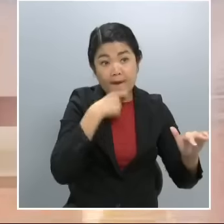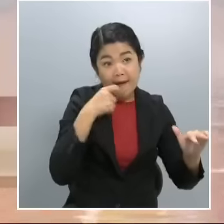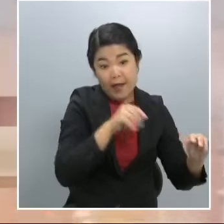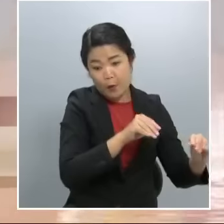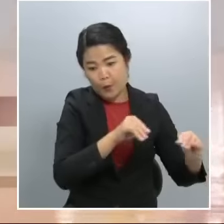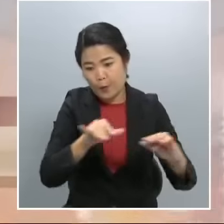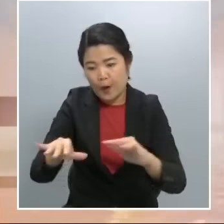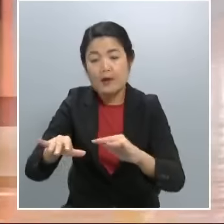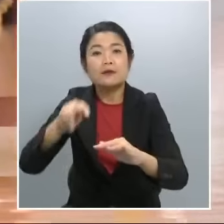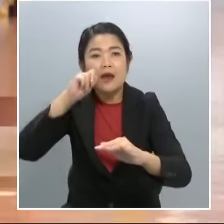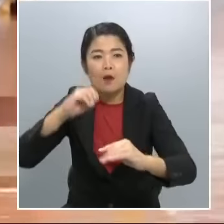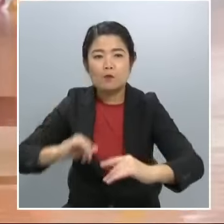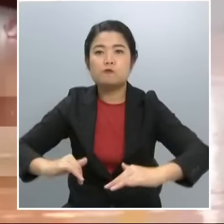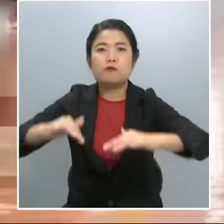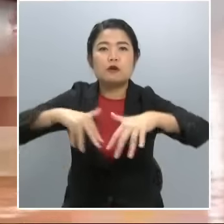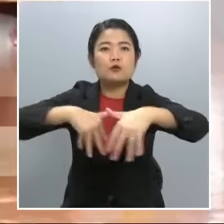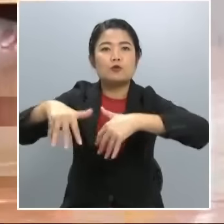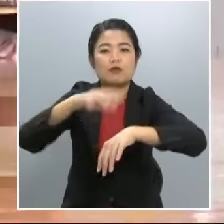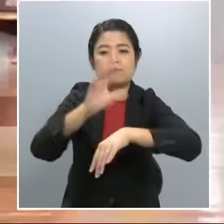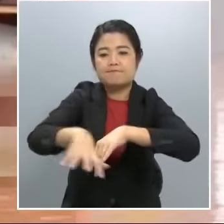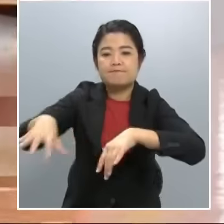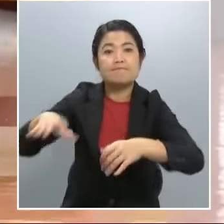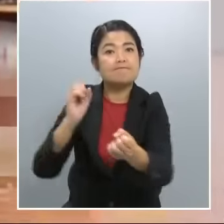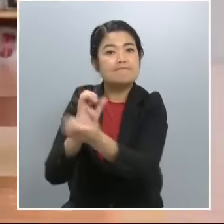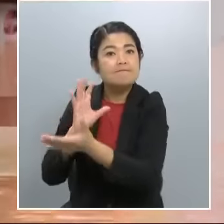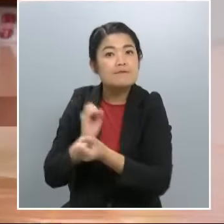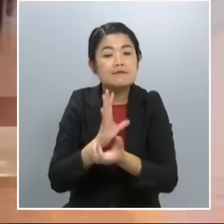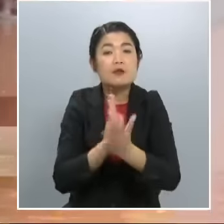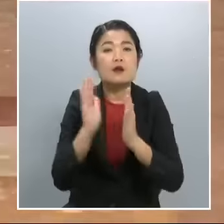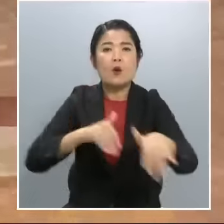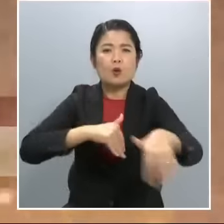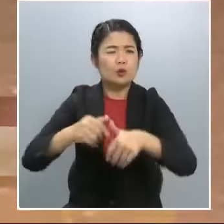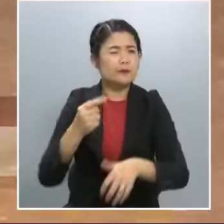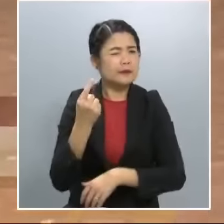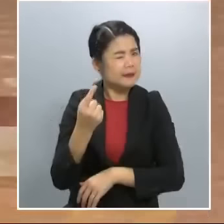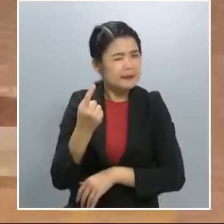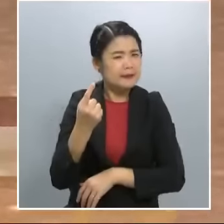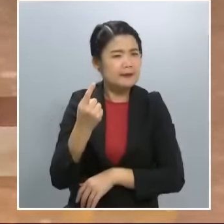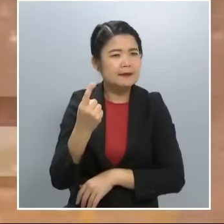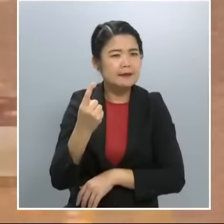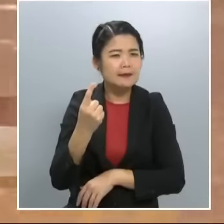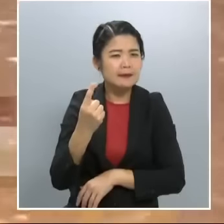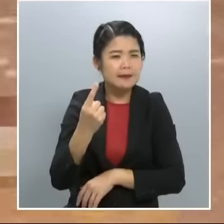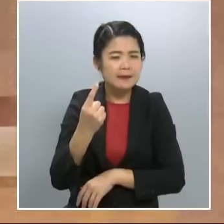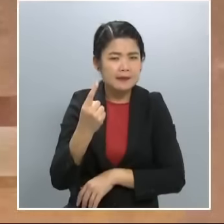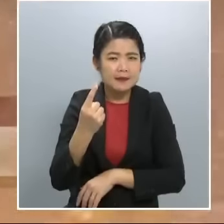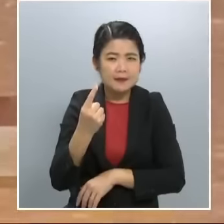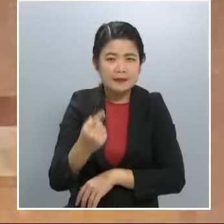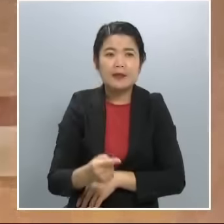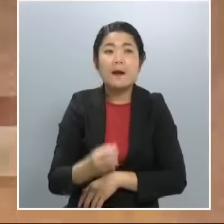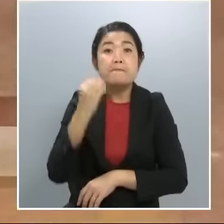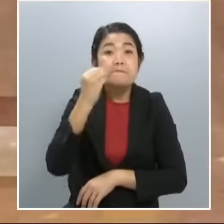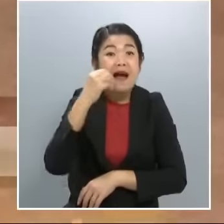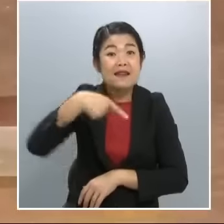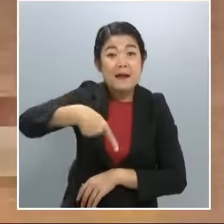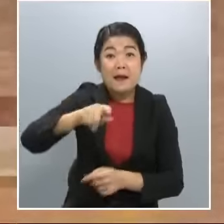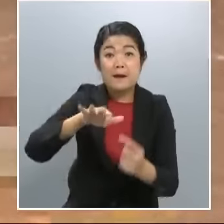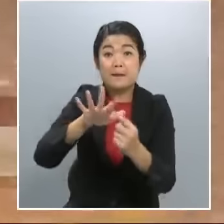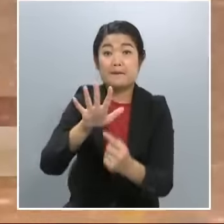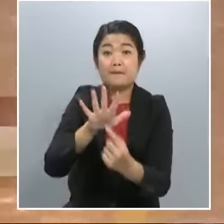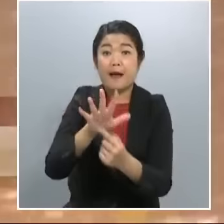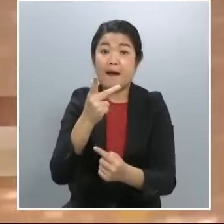ขึ้นหลายชุมชนได้รับผลกระทบอชาวบ้านคนนึงที่เป็นชาวบ้านป่าคาที่ตำบลนาเรืออำเภอเวียงสา